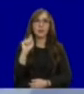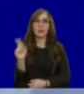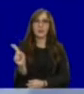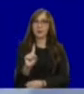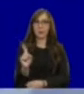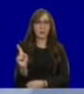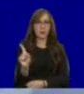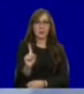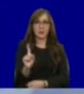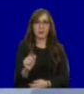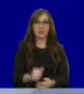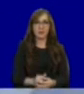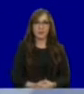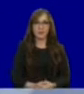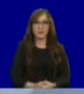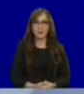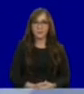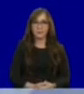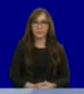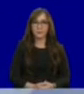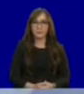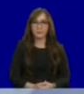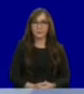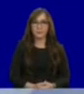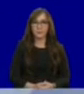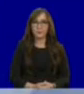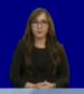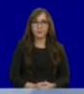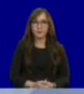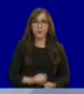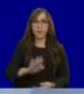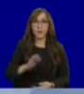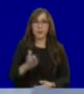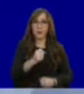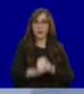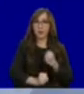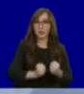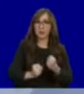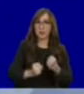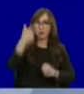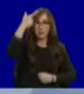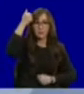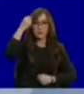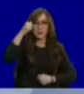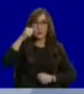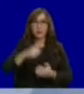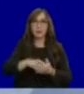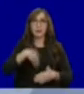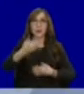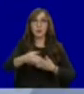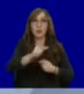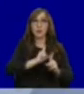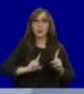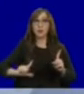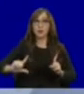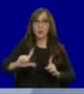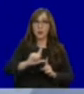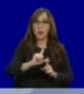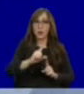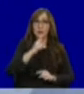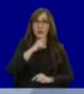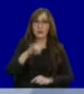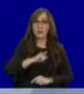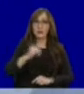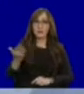itu pada saat dia mulai tatap muka, ya. Tapi kegiatan pembelajaran misalnya di luar lingkungan, contoh guru kunjung itu seperti